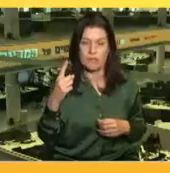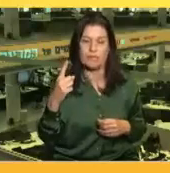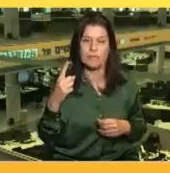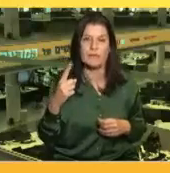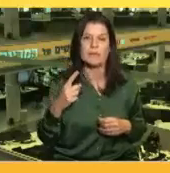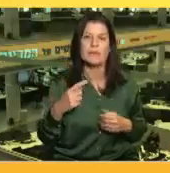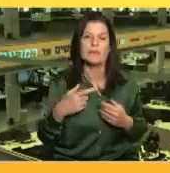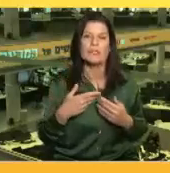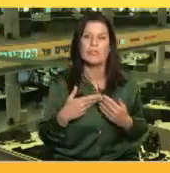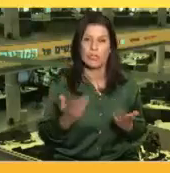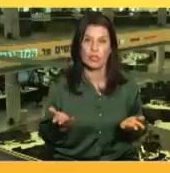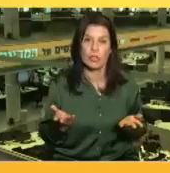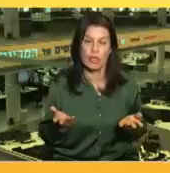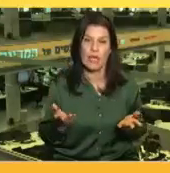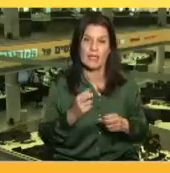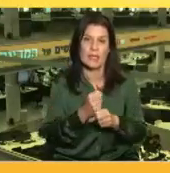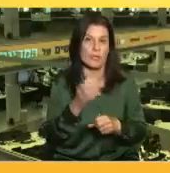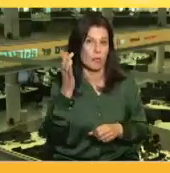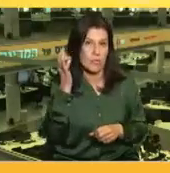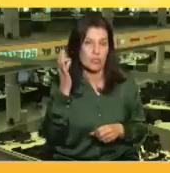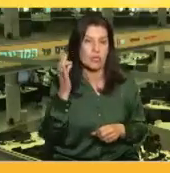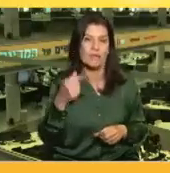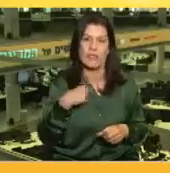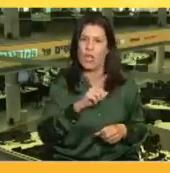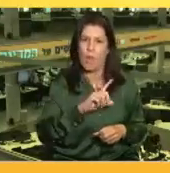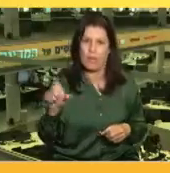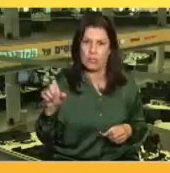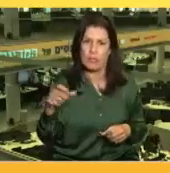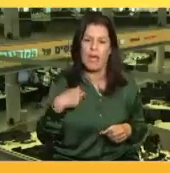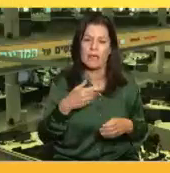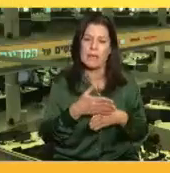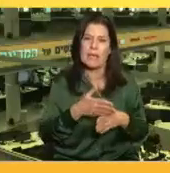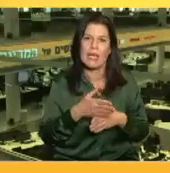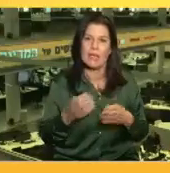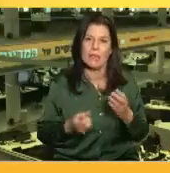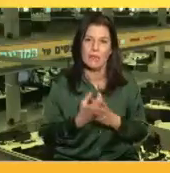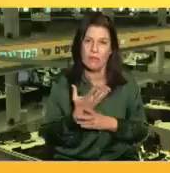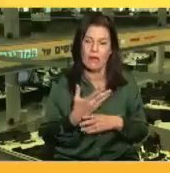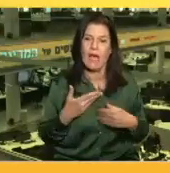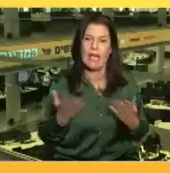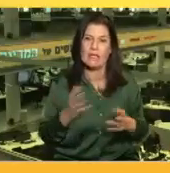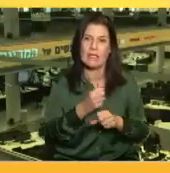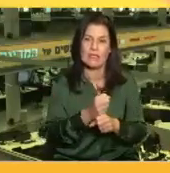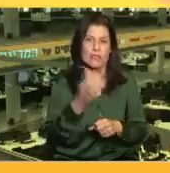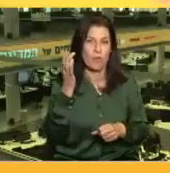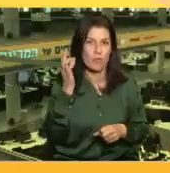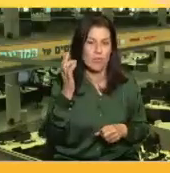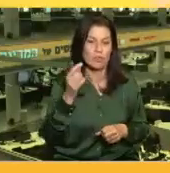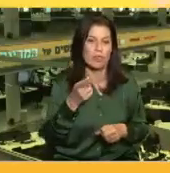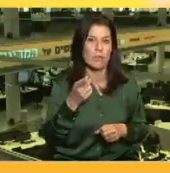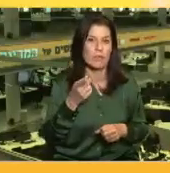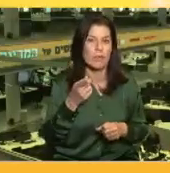ייצוג בנשים, ואני לא רוצה, לא מאשימה אף אחד חס וחלילה, אני פשוט מנתחת את התופעה. חוסר הייצוג בנשים הלך והחמיר.